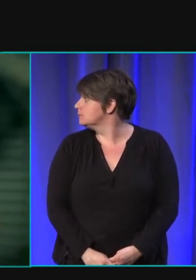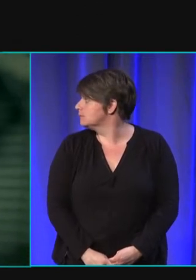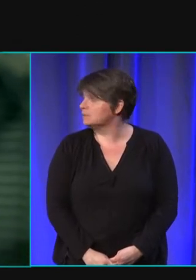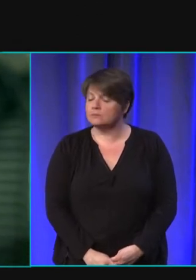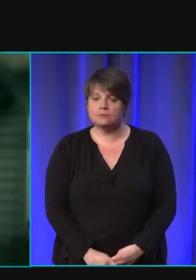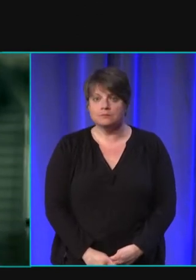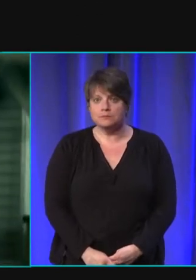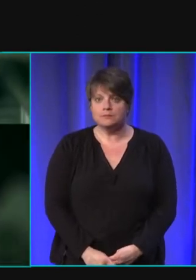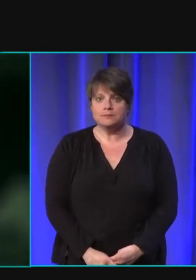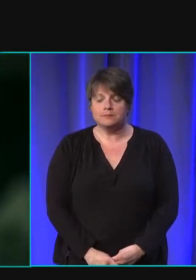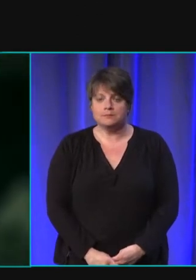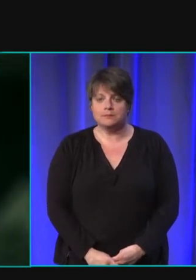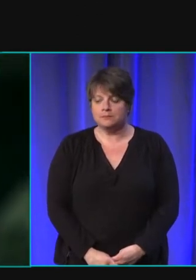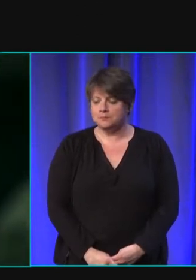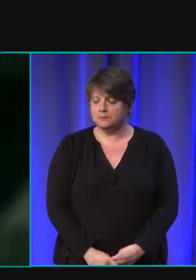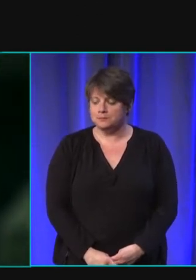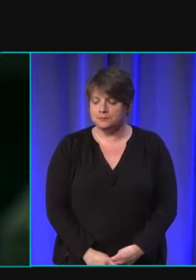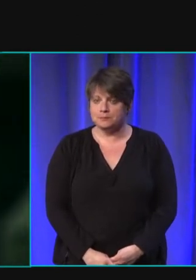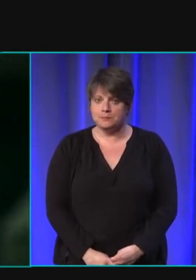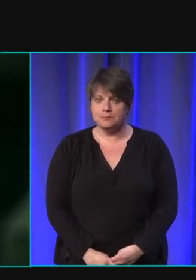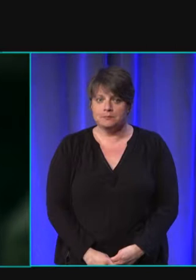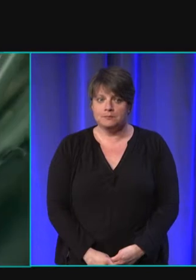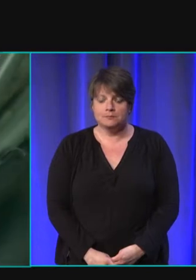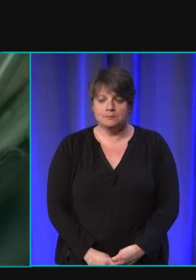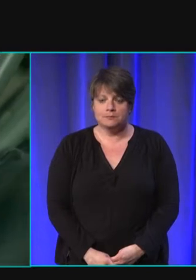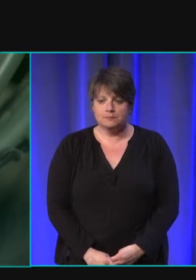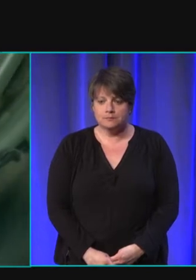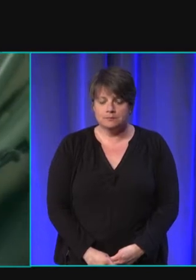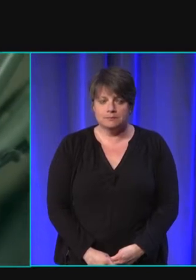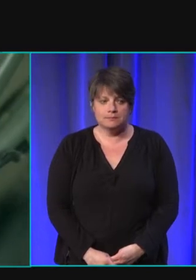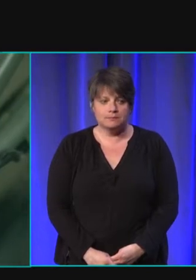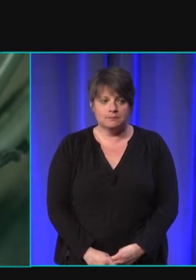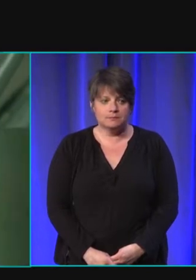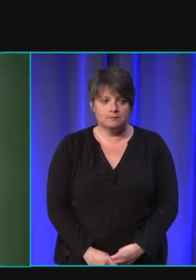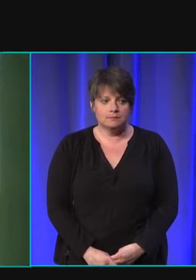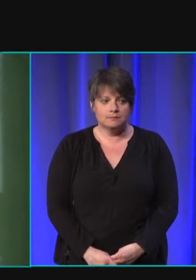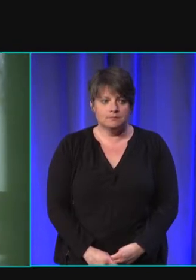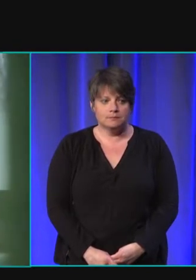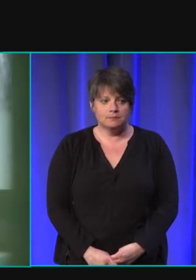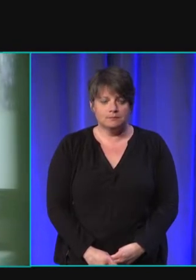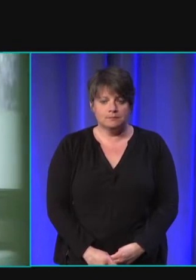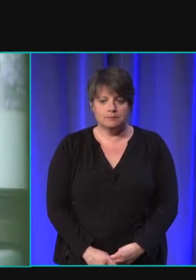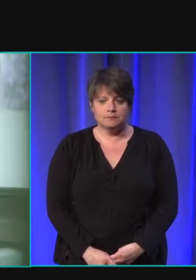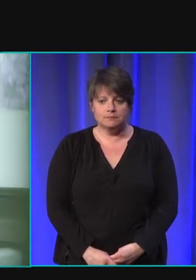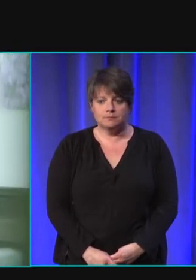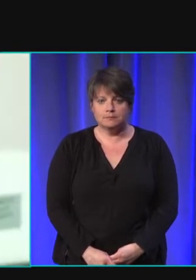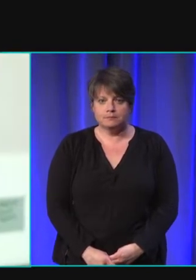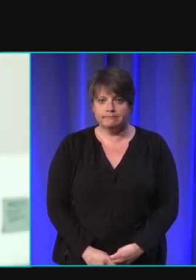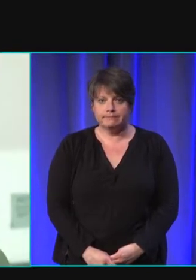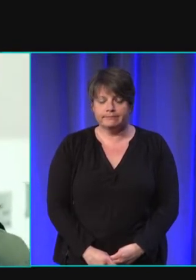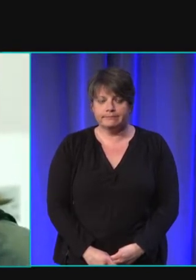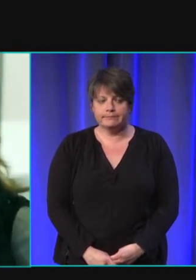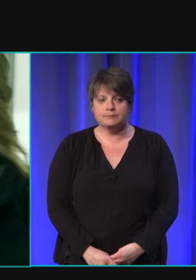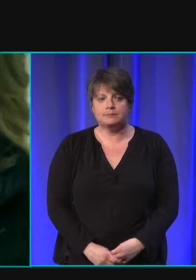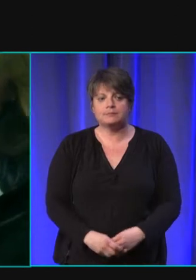Dans cette université, des chercheurs étudient spécifiquement les facultés physiques des enfants. Pascal Duché et Sébastien Rattel